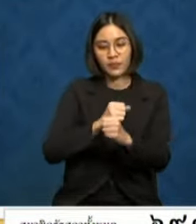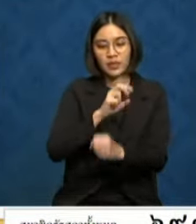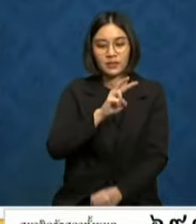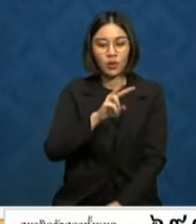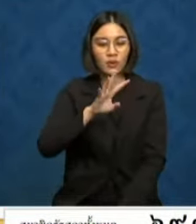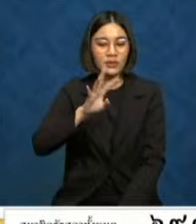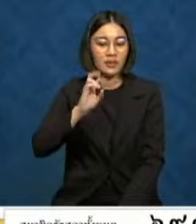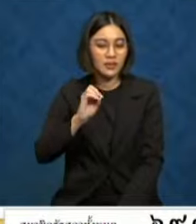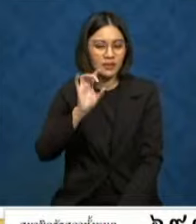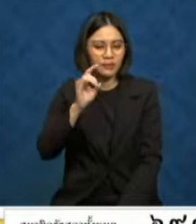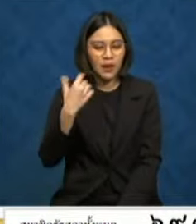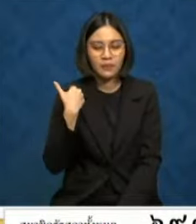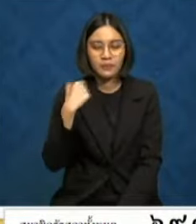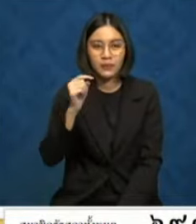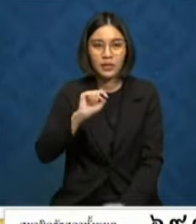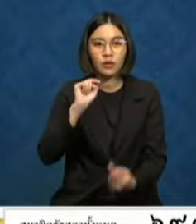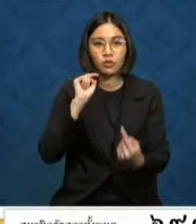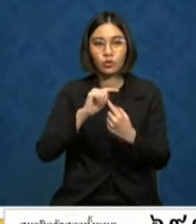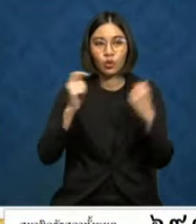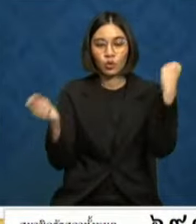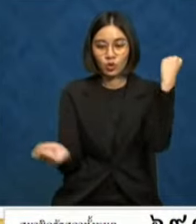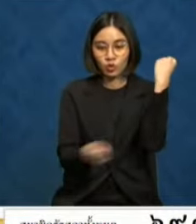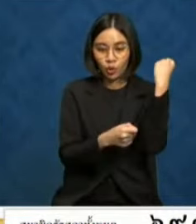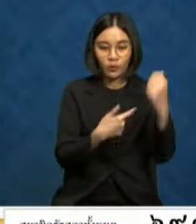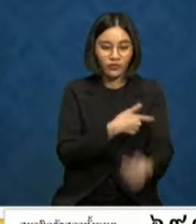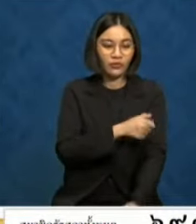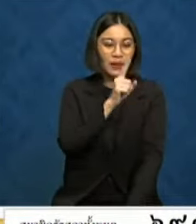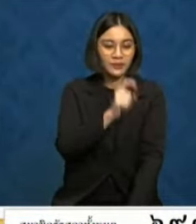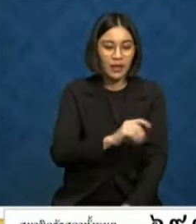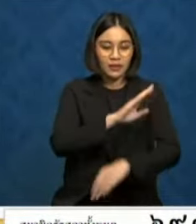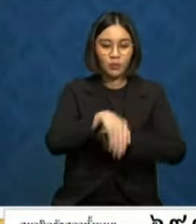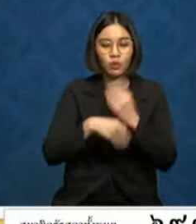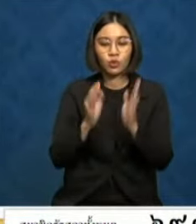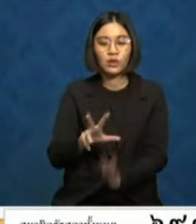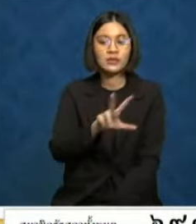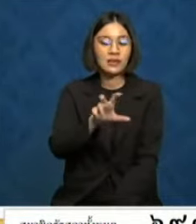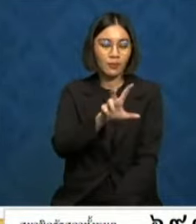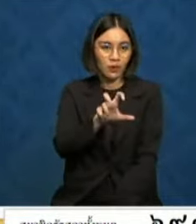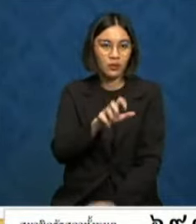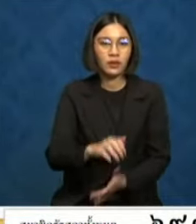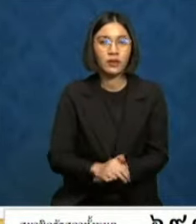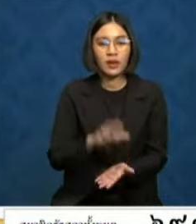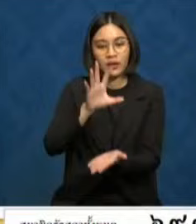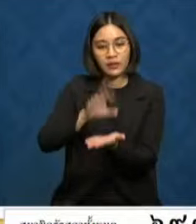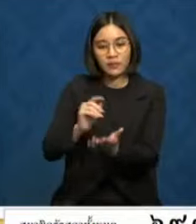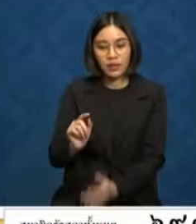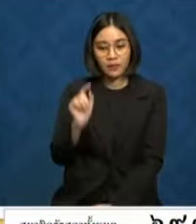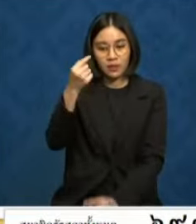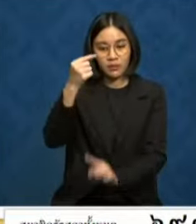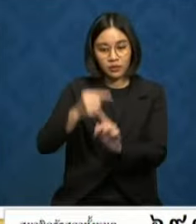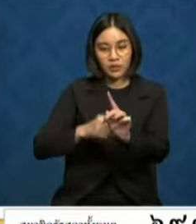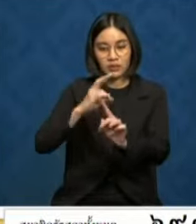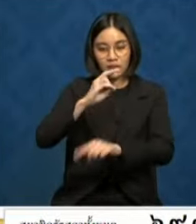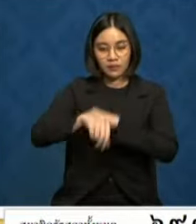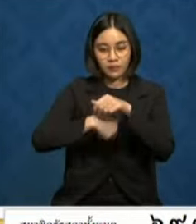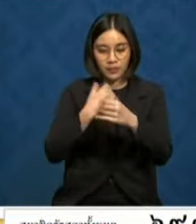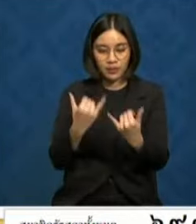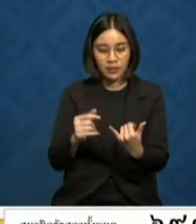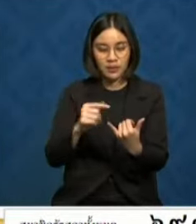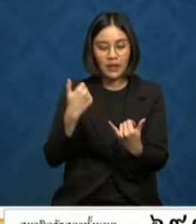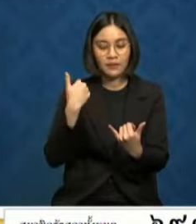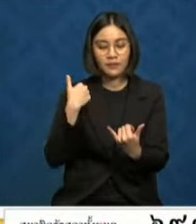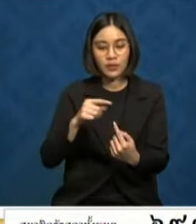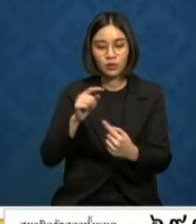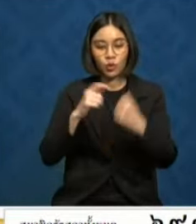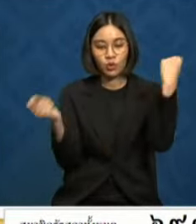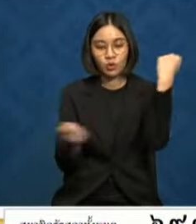2478จะพบว่ามีการลงโทษประหารชีวิตไปแล้ว300กว่าคนนะครับ ข้อมูลล่าสุดเมื่อเดือนกรกฎาคมปีนี้มี